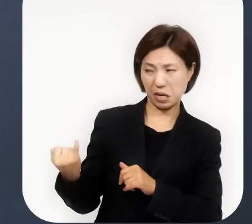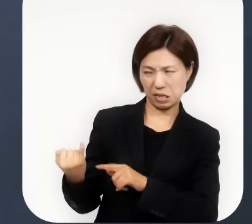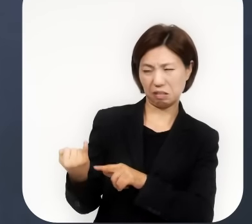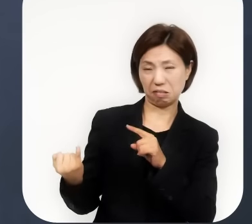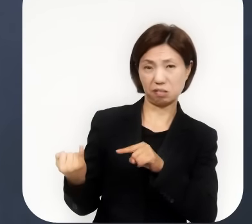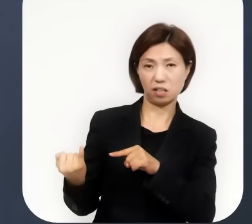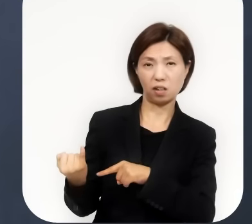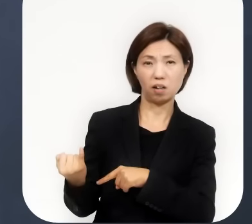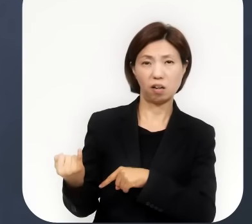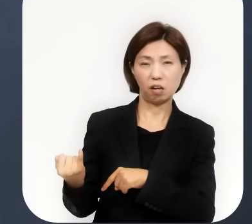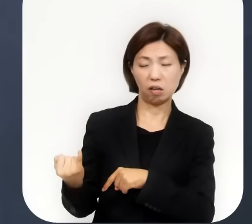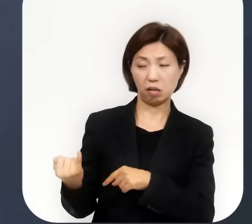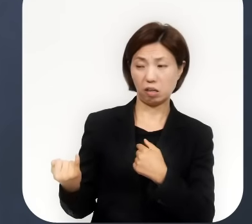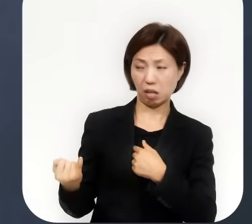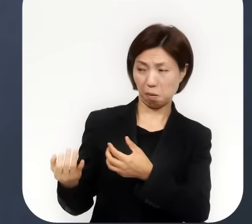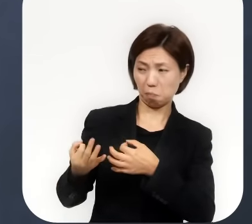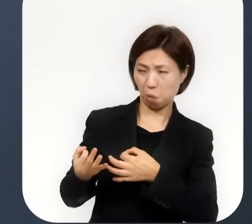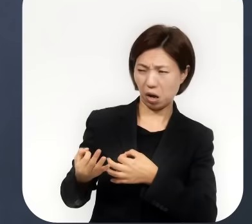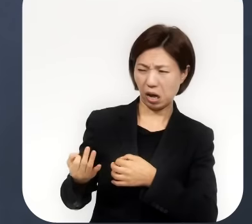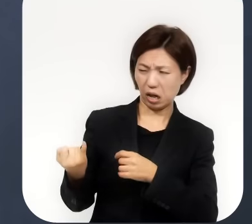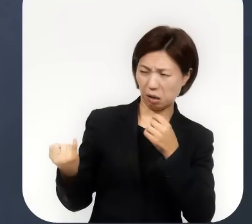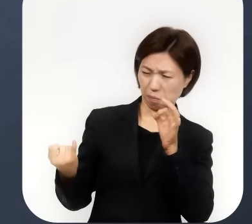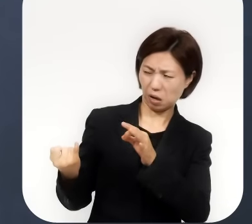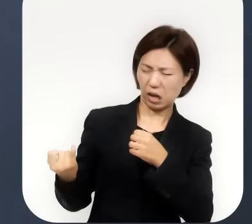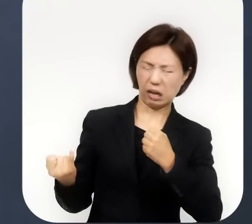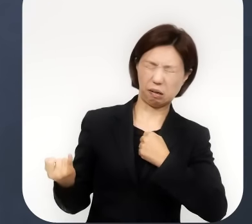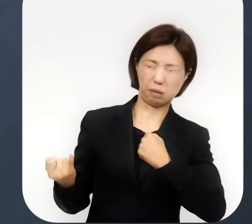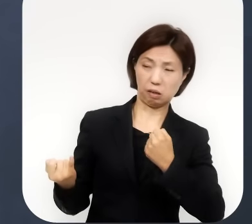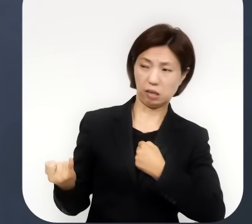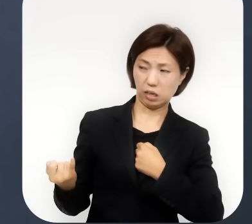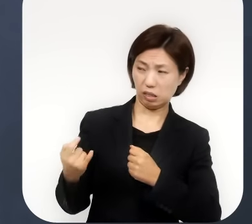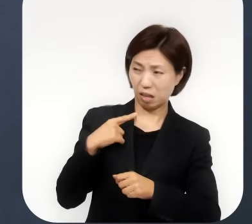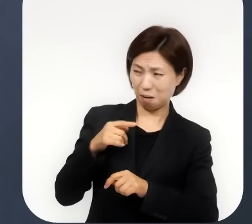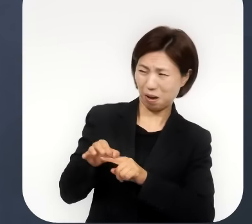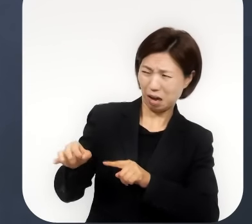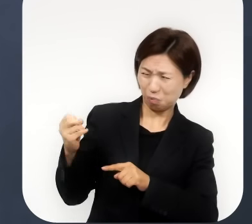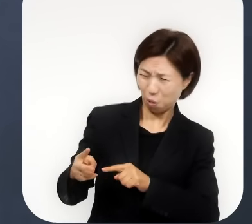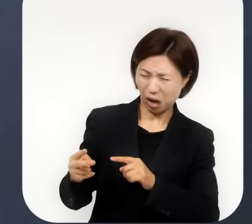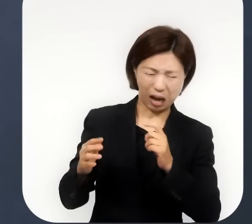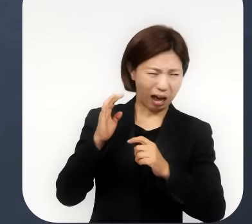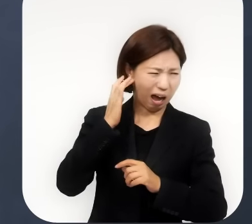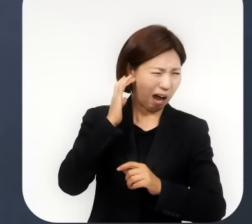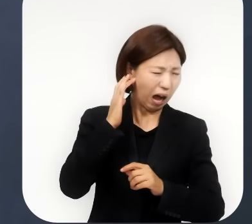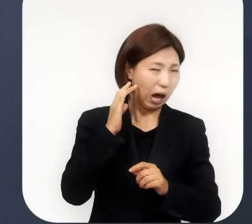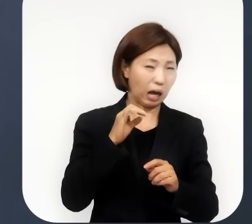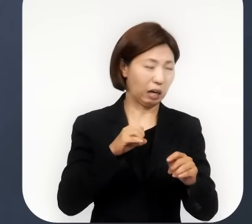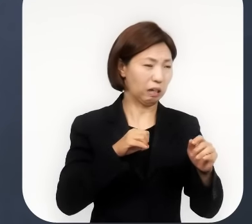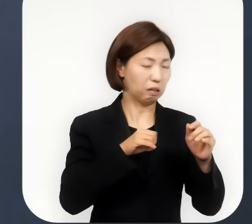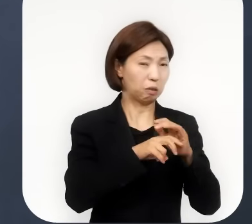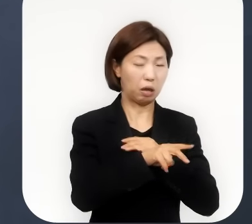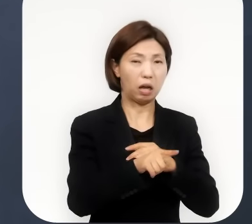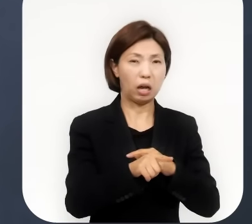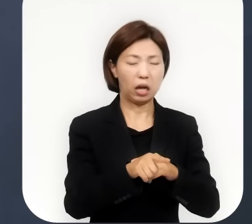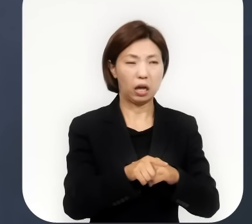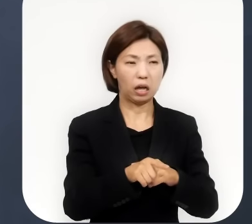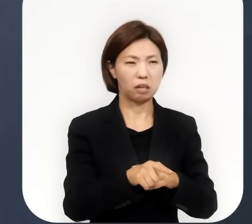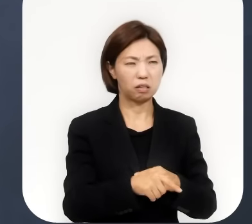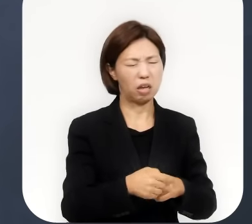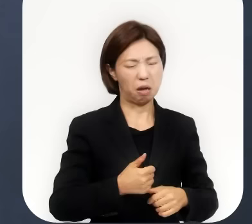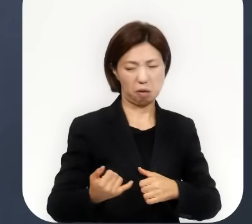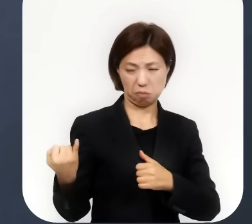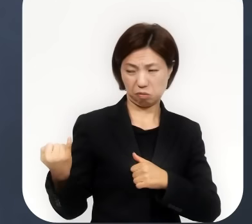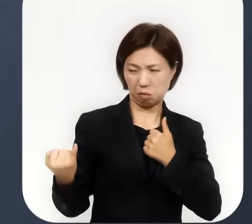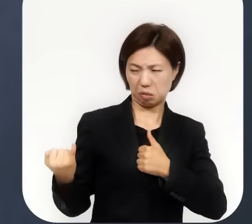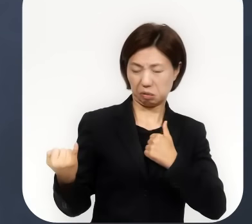예민하고 이러니까 자기만 보면 좀 갑갑한 거예요 또 잔소리하고 이러면 그러니까 또 성격이